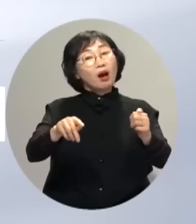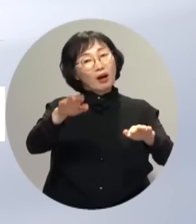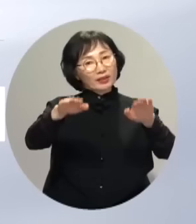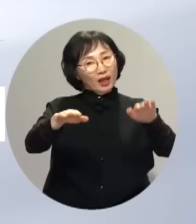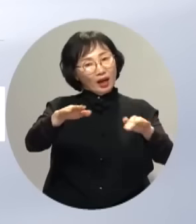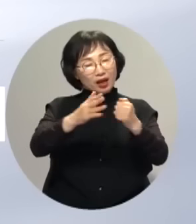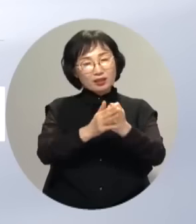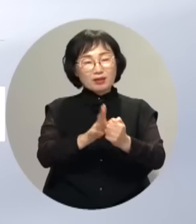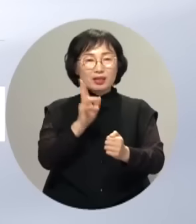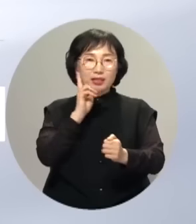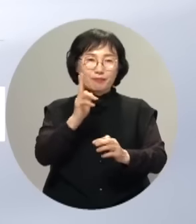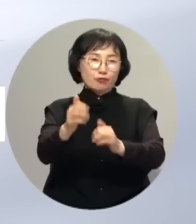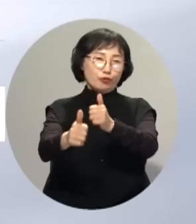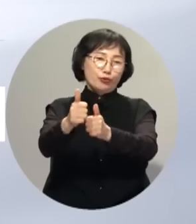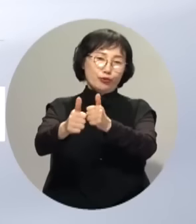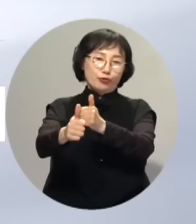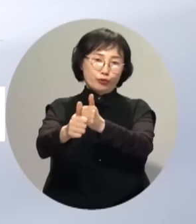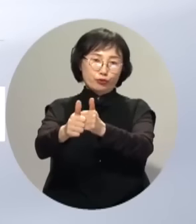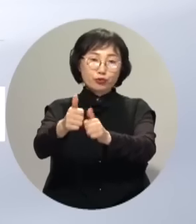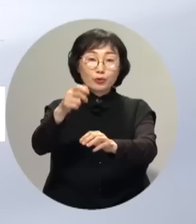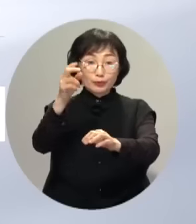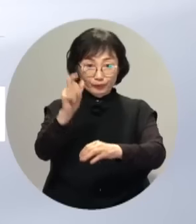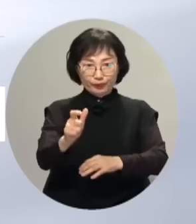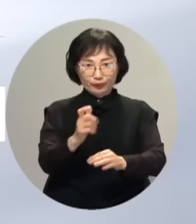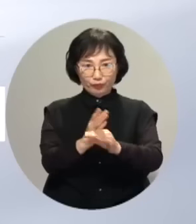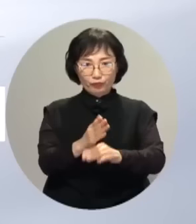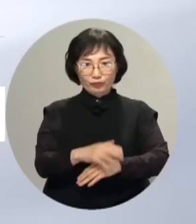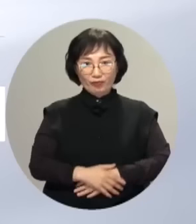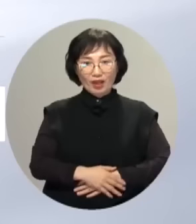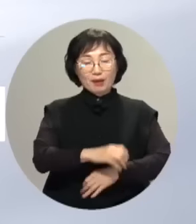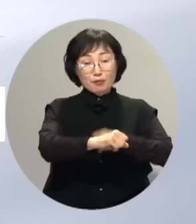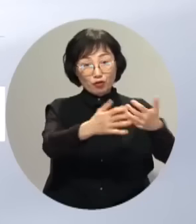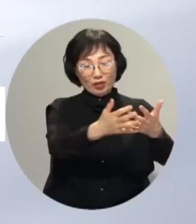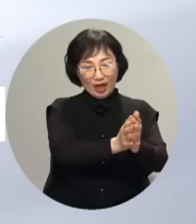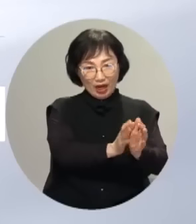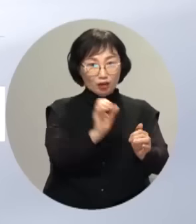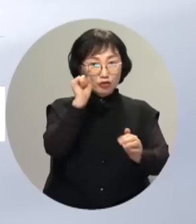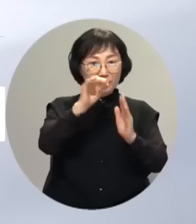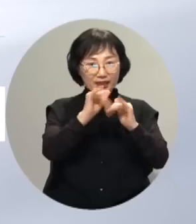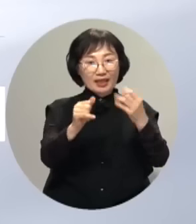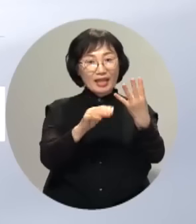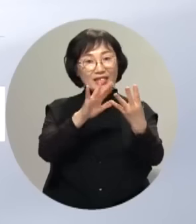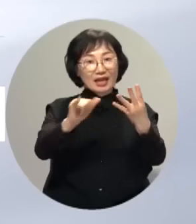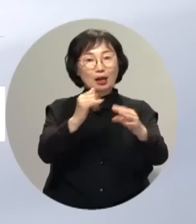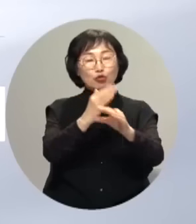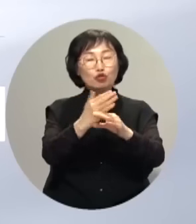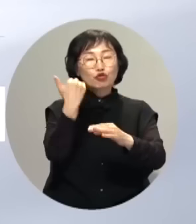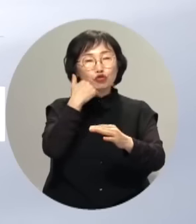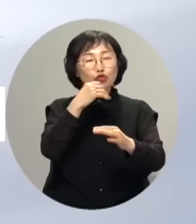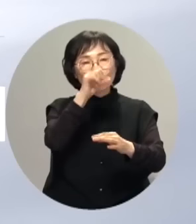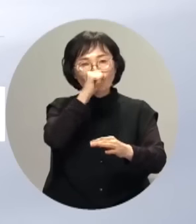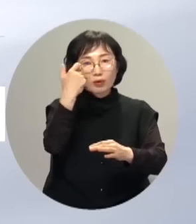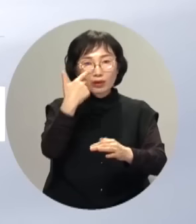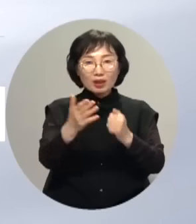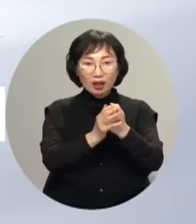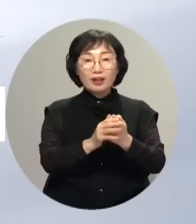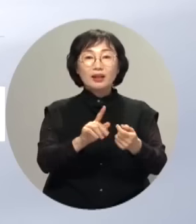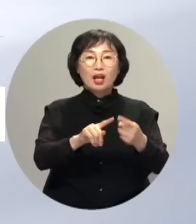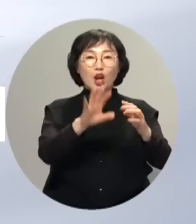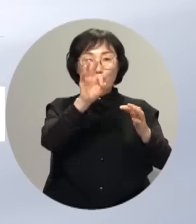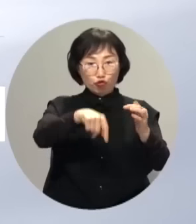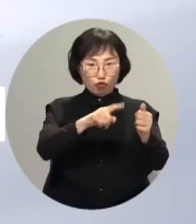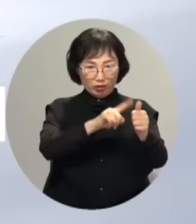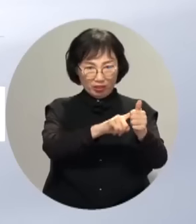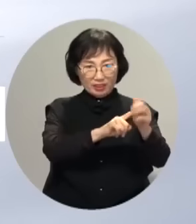범위에서 치열한 접전을 벌리고 있습니다 민주당 예비후보 네명 중 누구를 선호하는 질문에는 유성엽